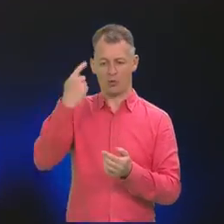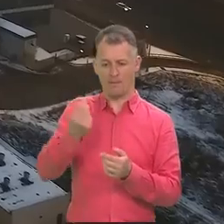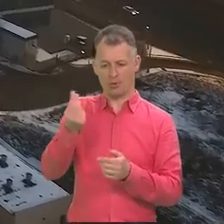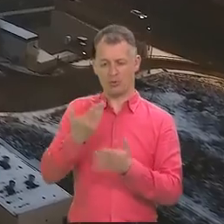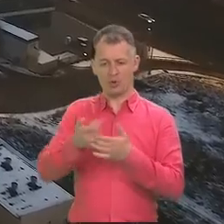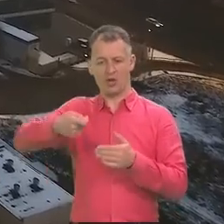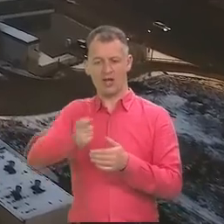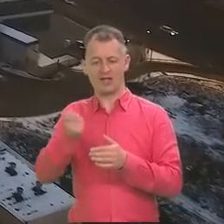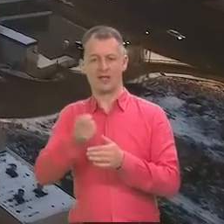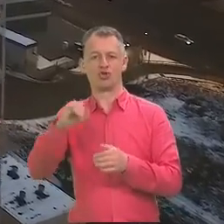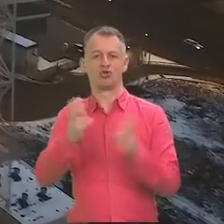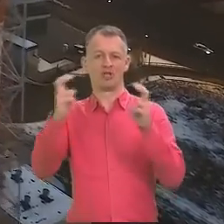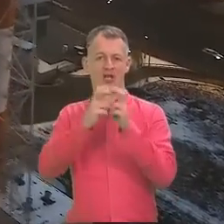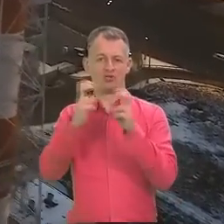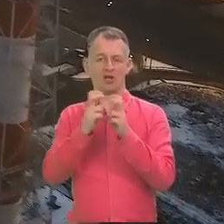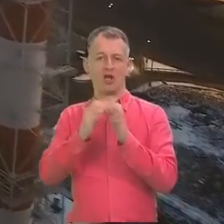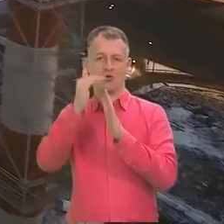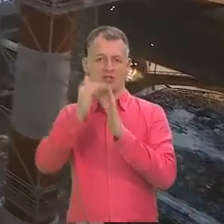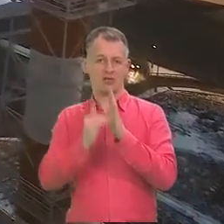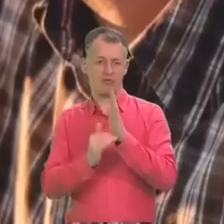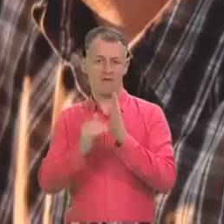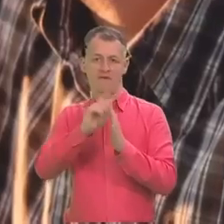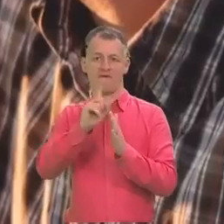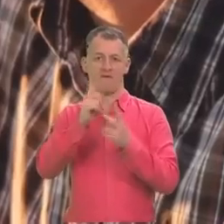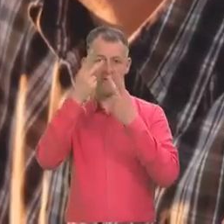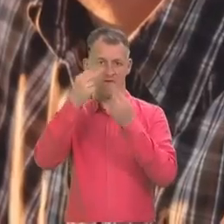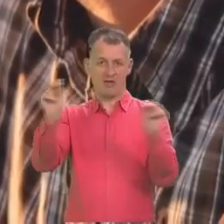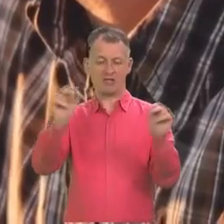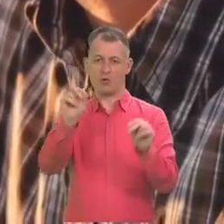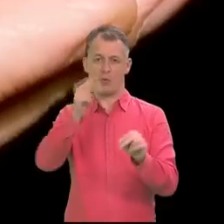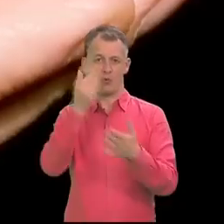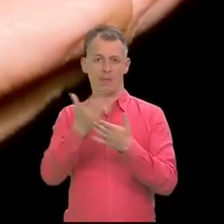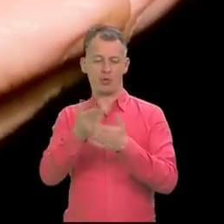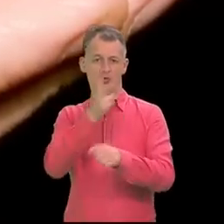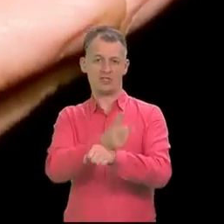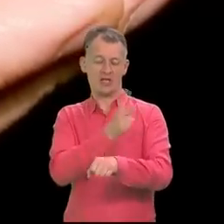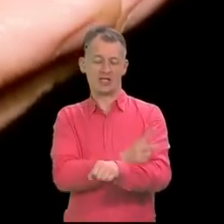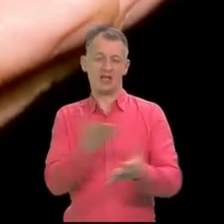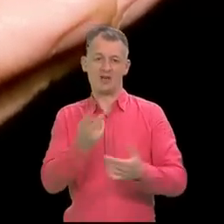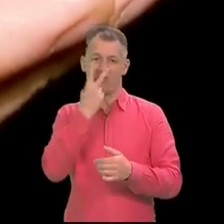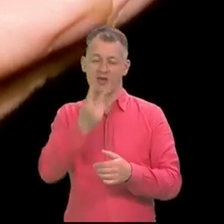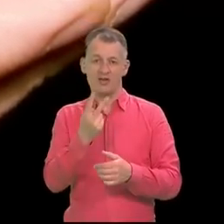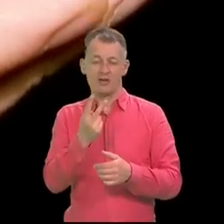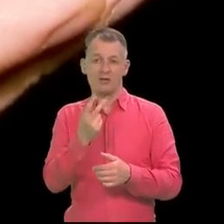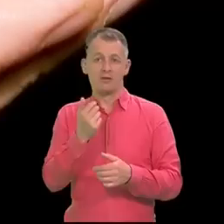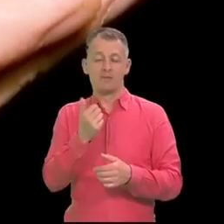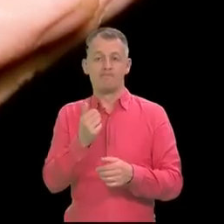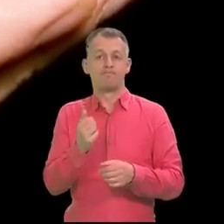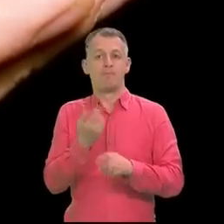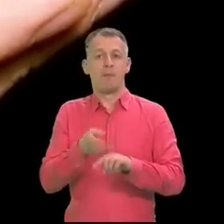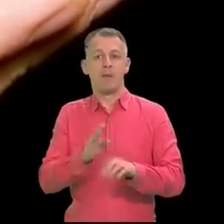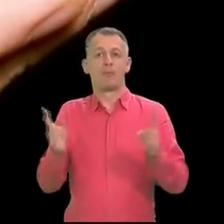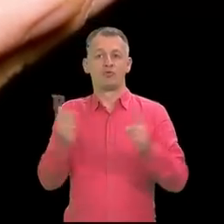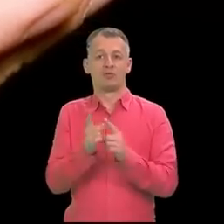naturale și energie electrică au scăzut considerabil. Vestea nu este însă bună pentru stat, care își vede astfel diminuate veniturile. Aceste diminuări